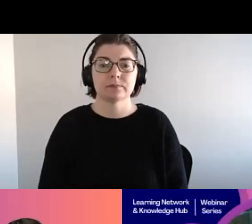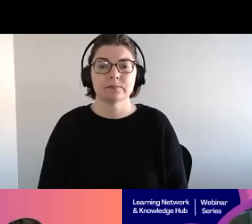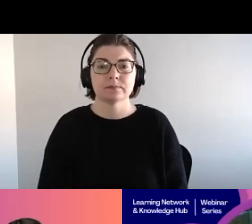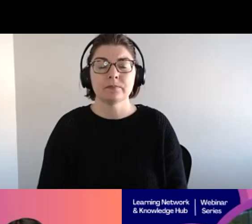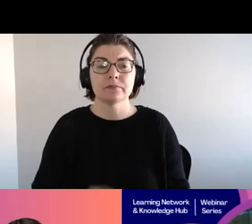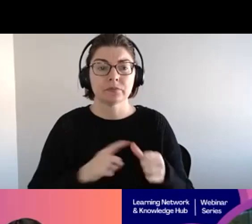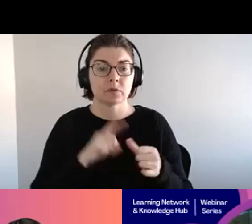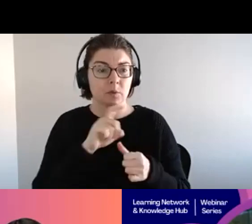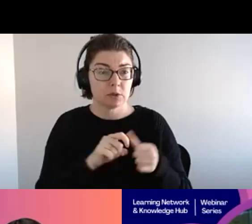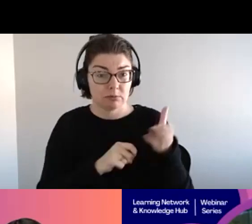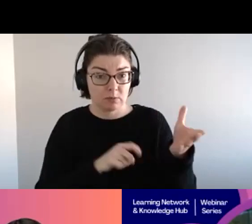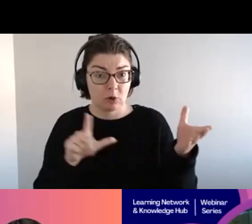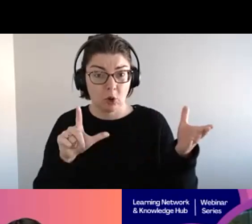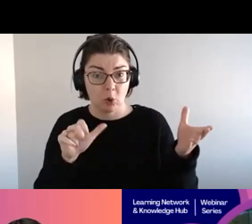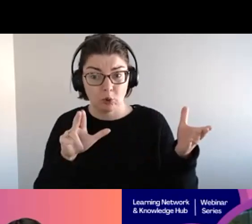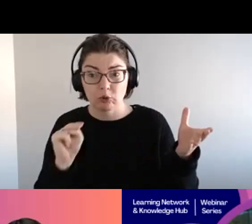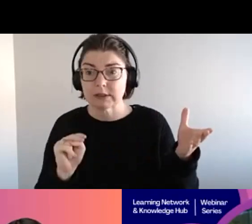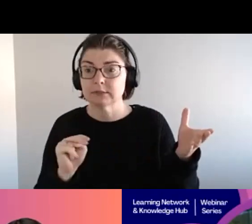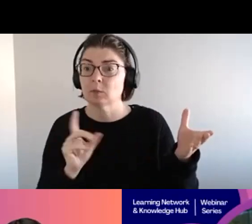aux deux c'est